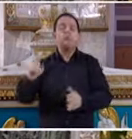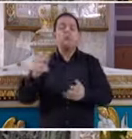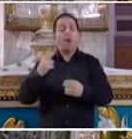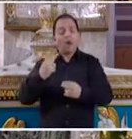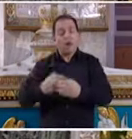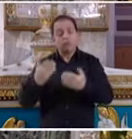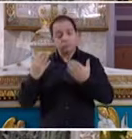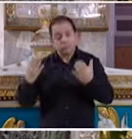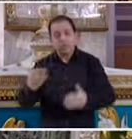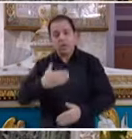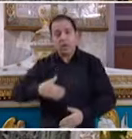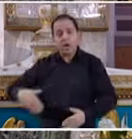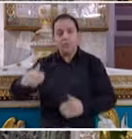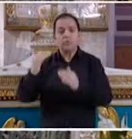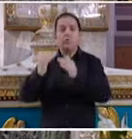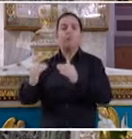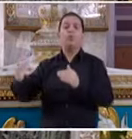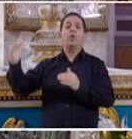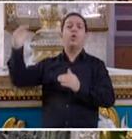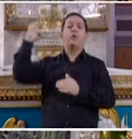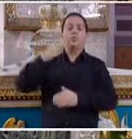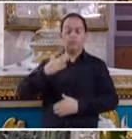Αξίας ευχαριστήσομεν το Κύριο.